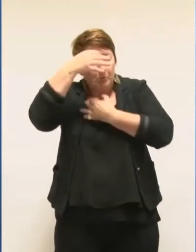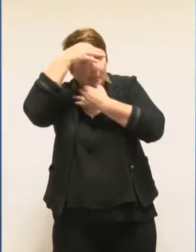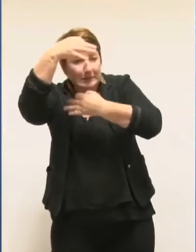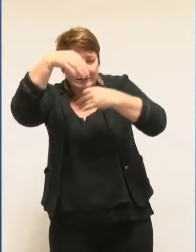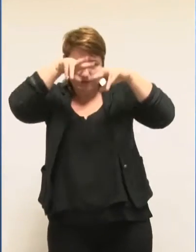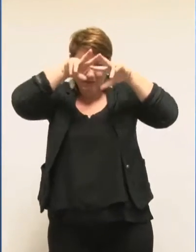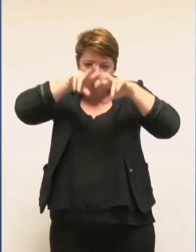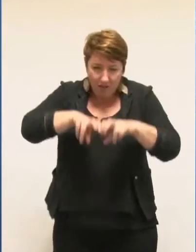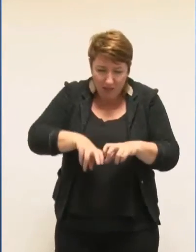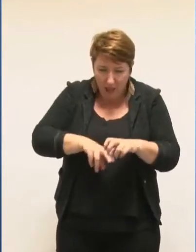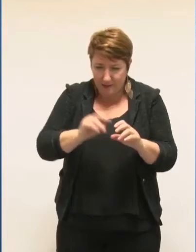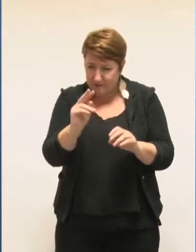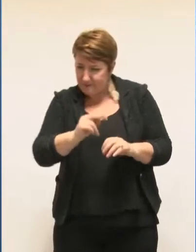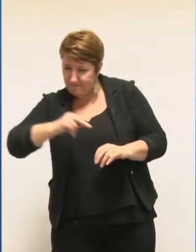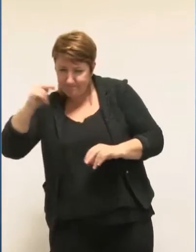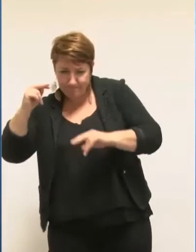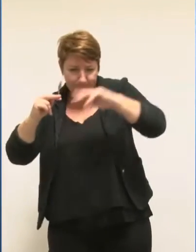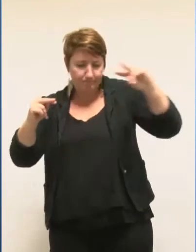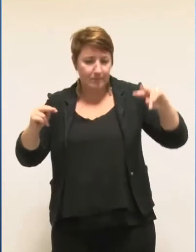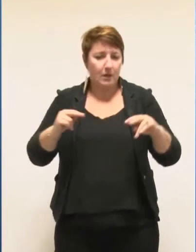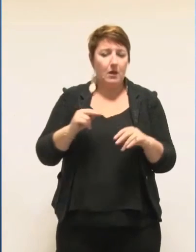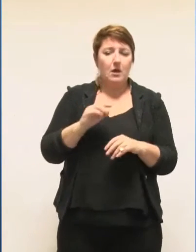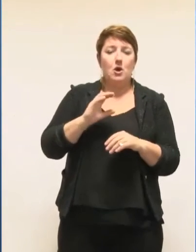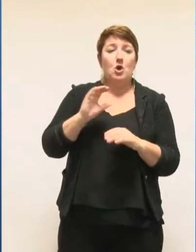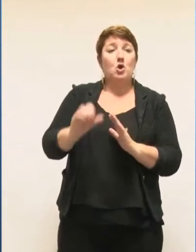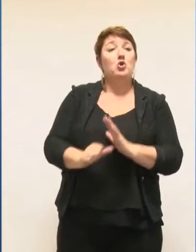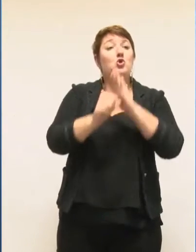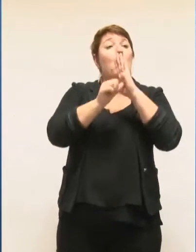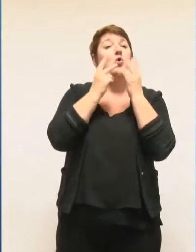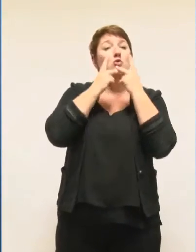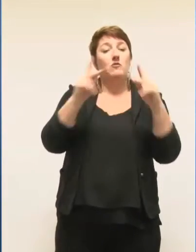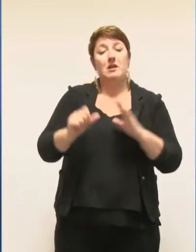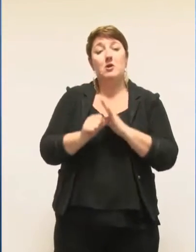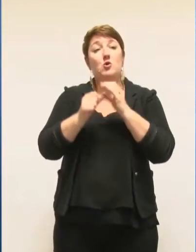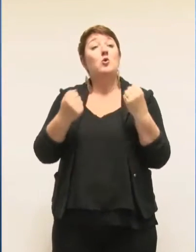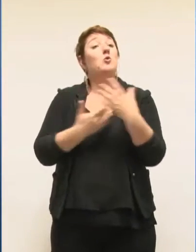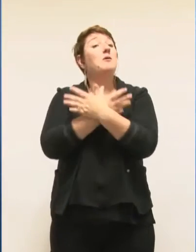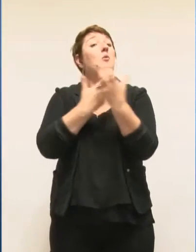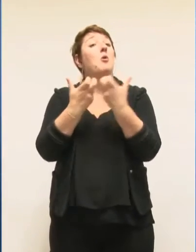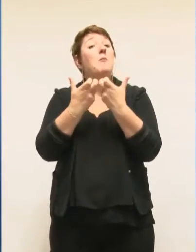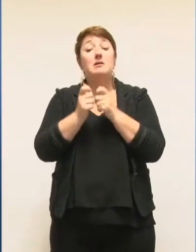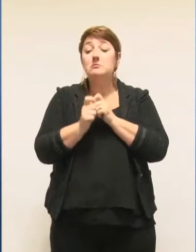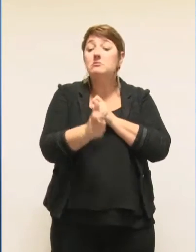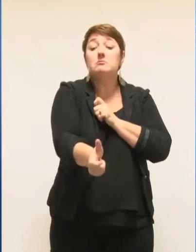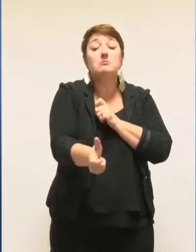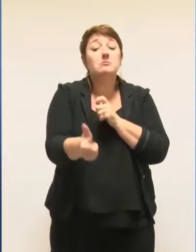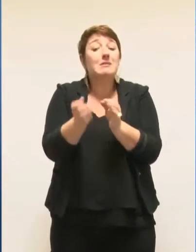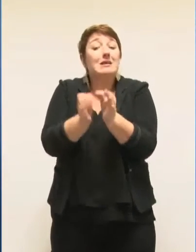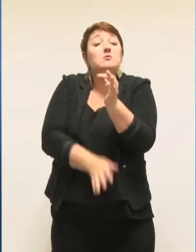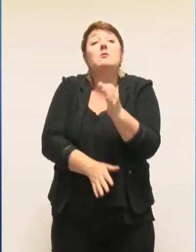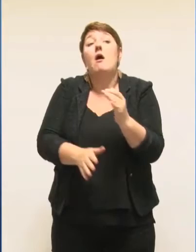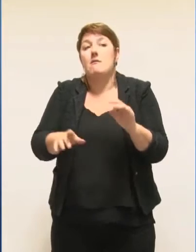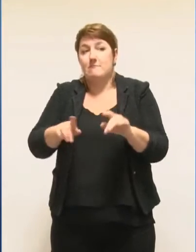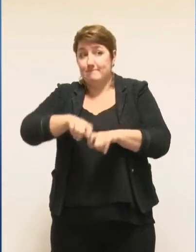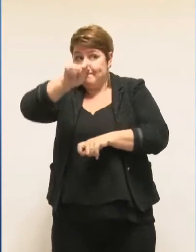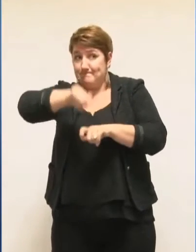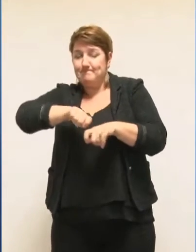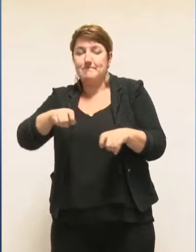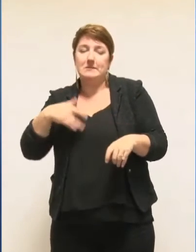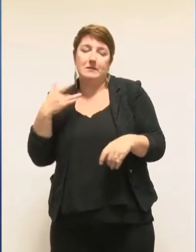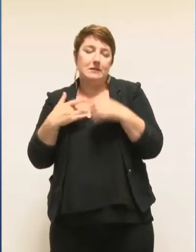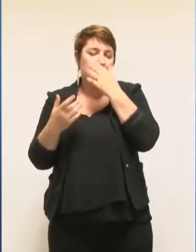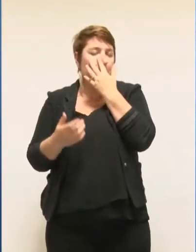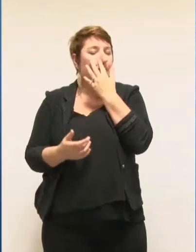véritables impacts de cœur de ville, cœur de métropole, par exemple. Mais c'est un processus de longue haleine, nous en